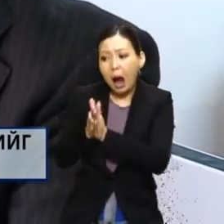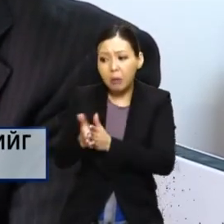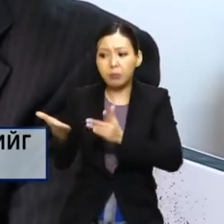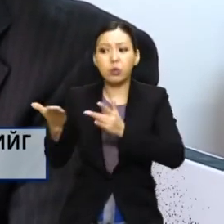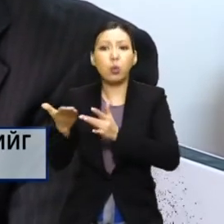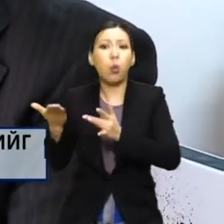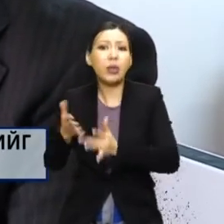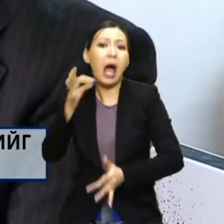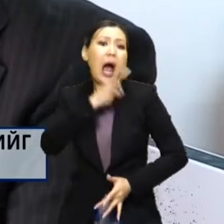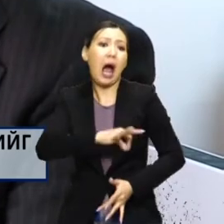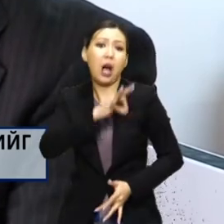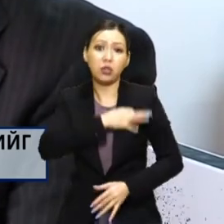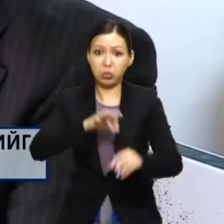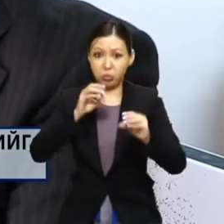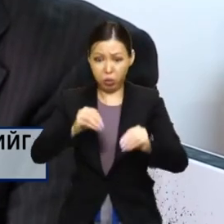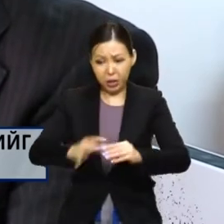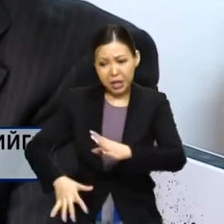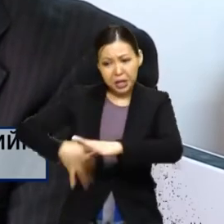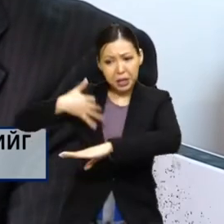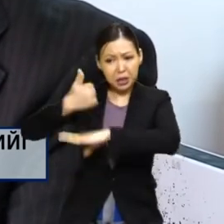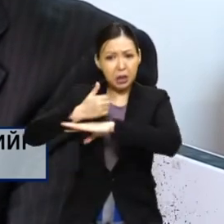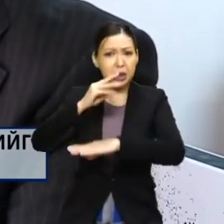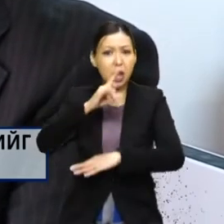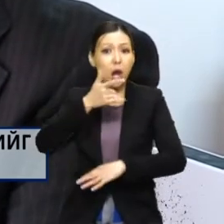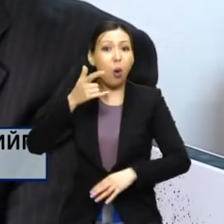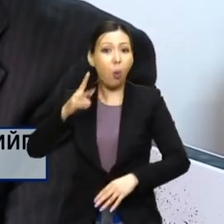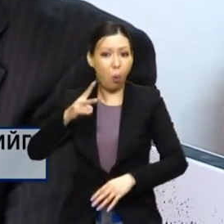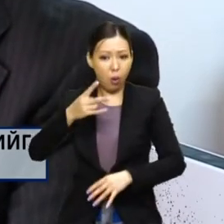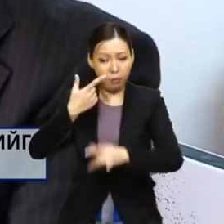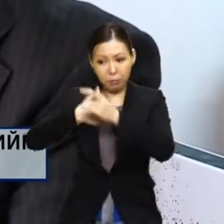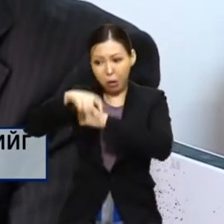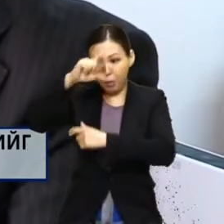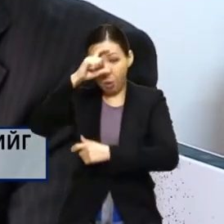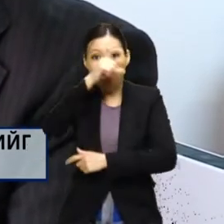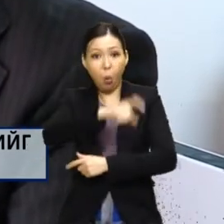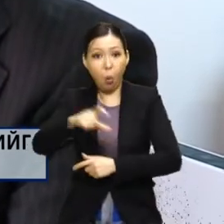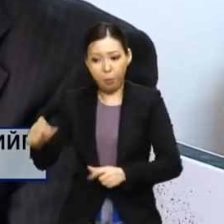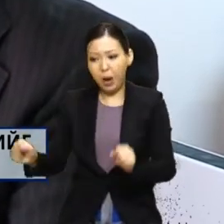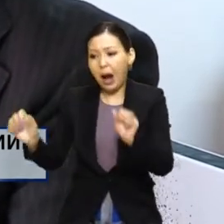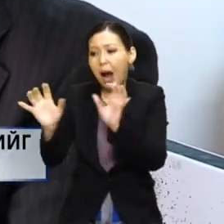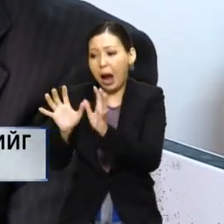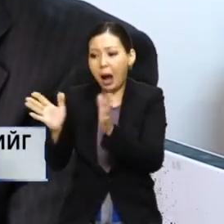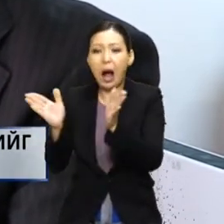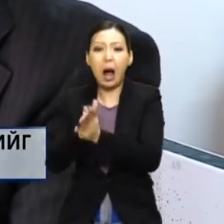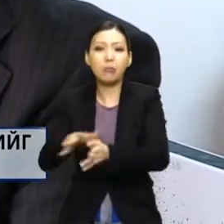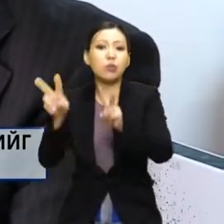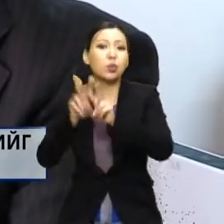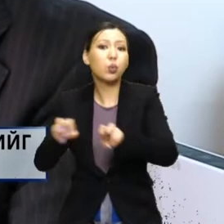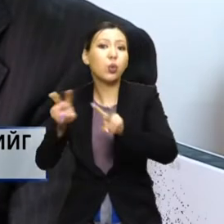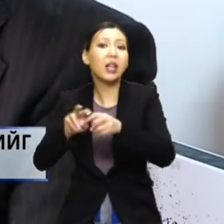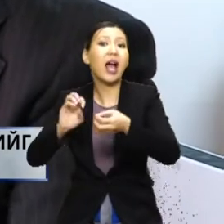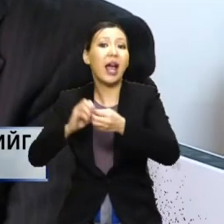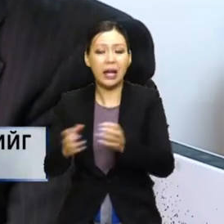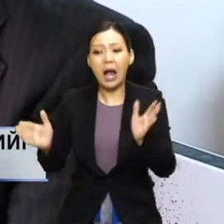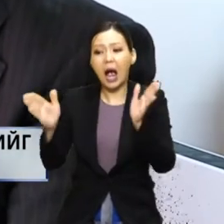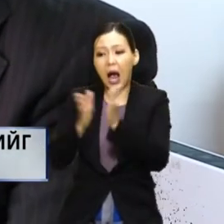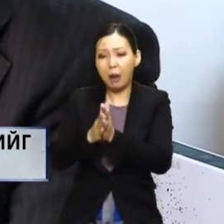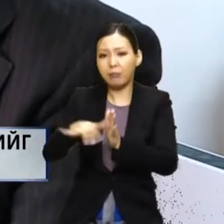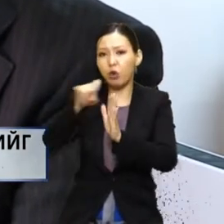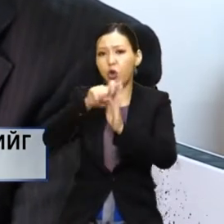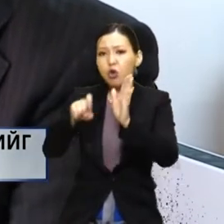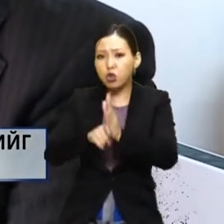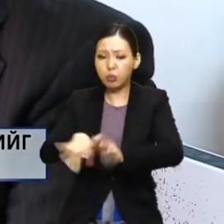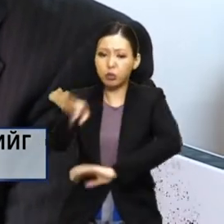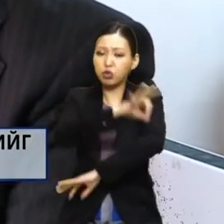Дээрэс нь тэргүүл профессорууд хамтарч судалгаа хийх хамтарсан том төсөл хөтөлбөр хэрэгжүүлэх энэ чиглэл рүү бол манай ихтэй сургуулиуд